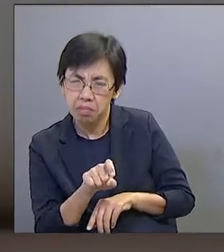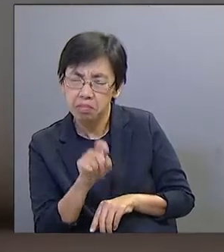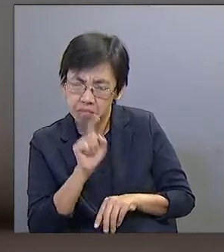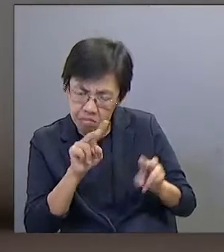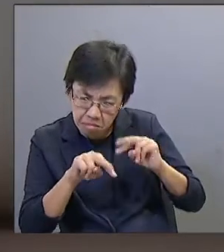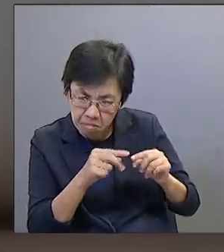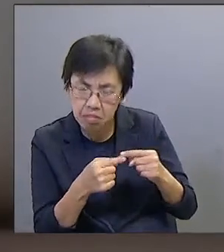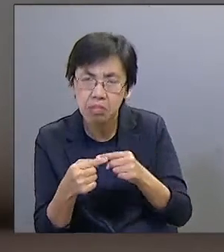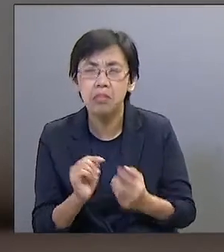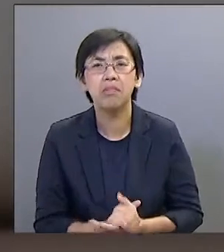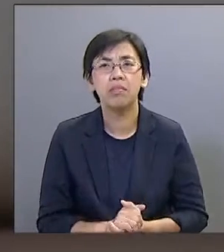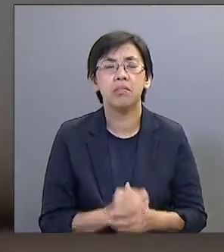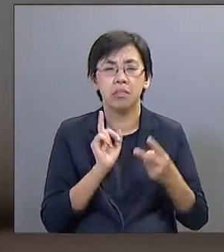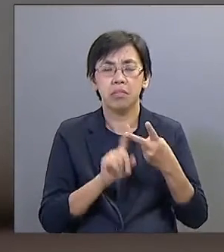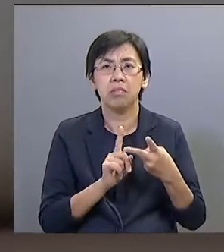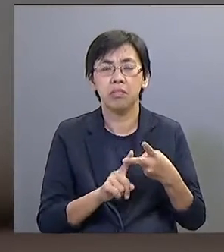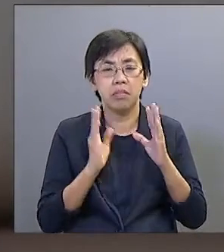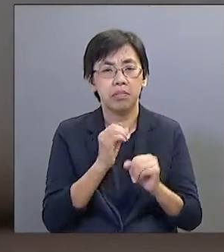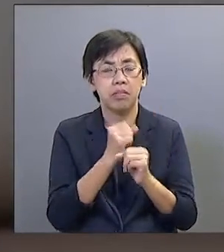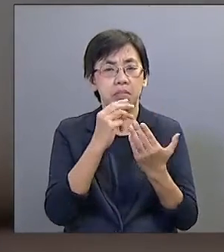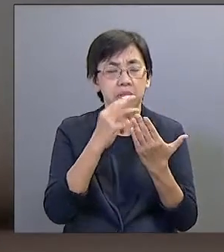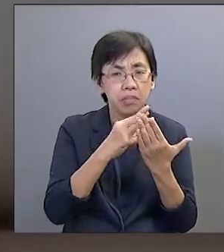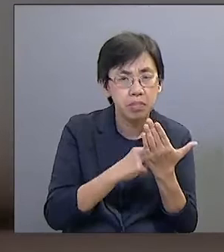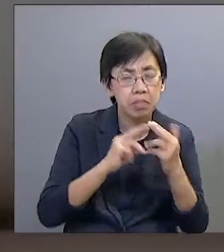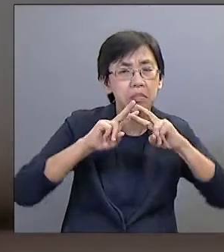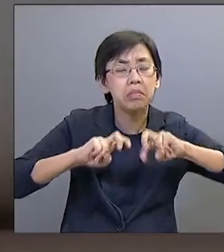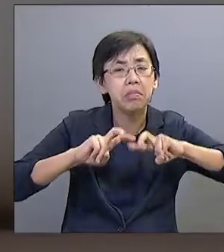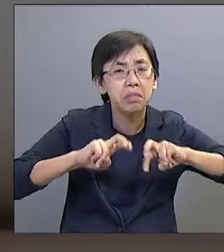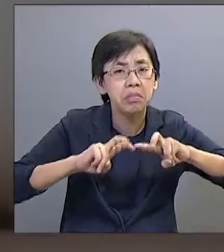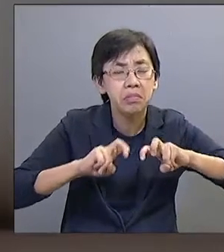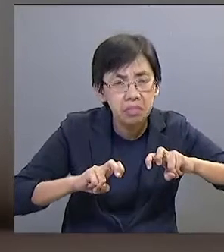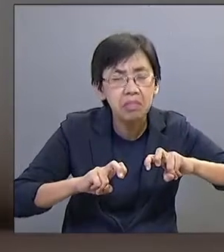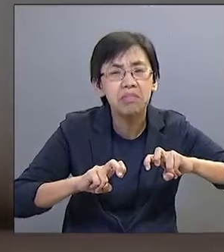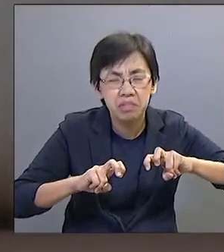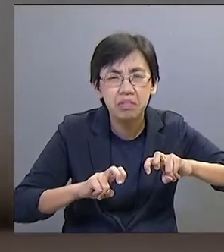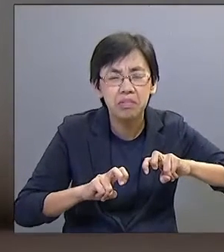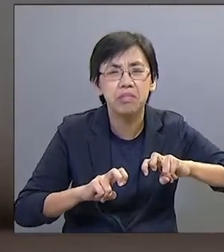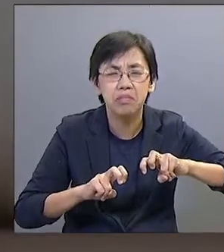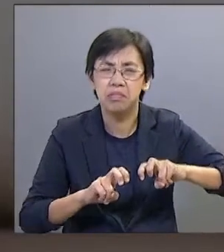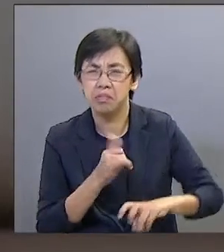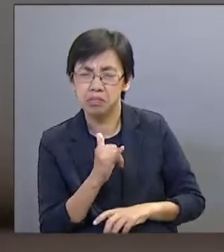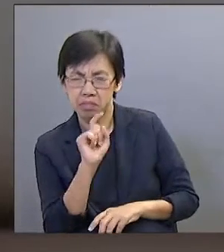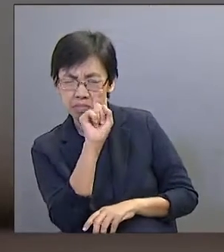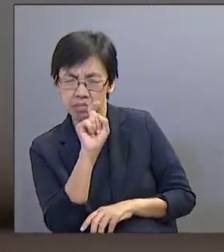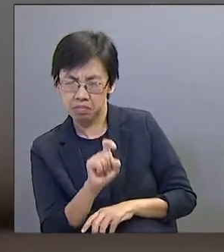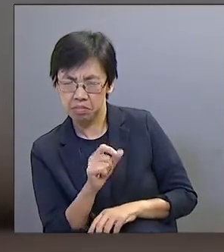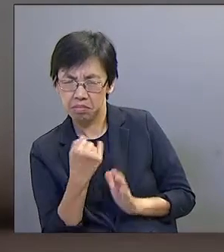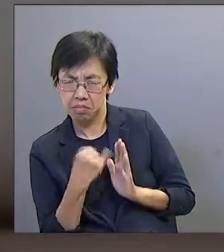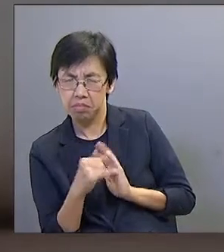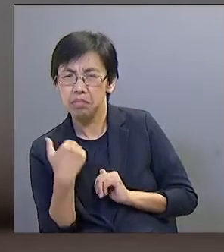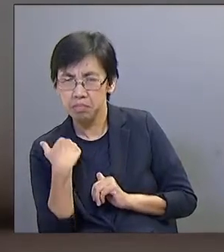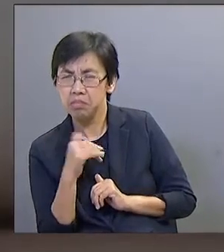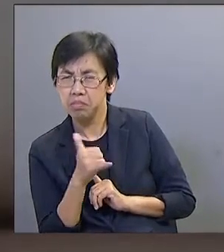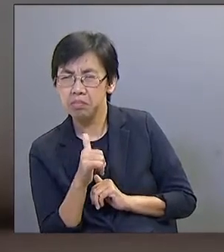์ต่อรวมทั้งมนักวชาการของเราITCH search, which can participated in whichอาจจะ